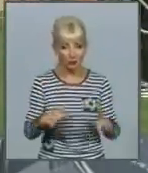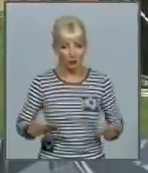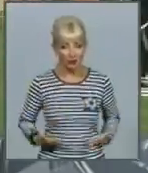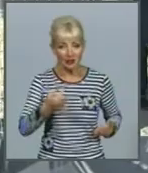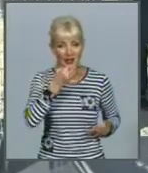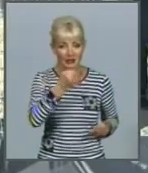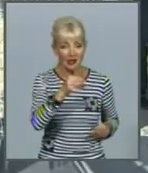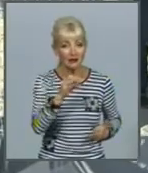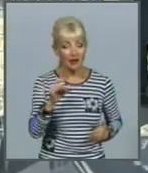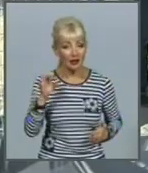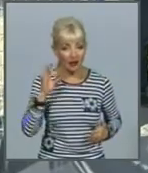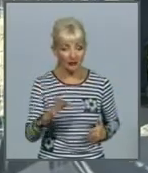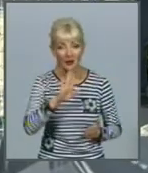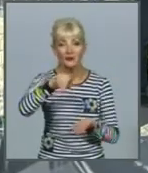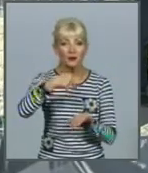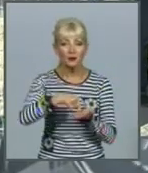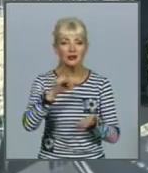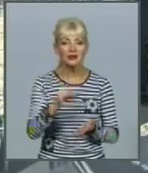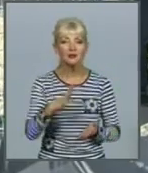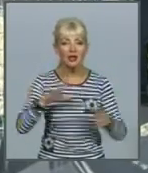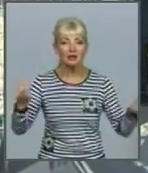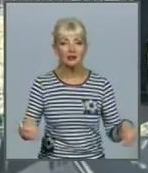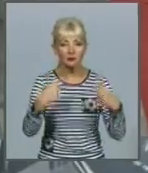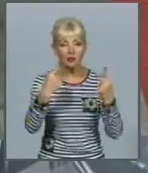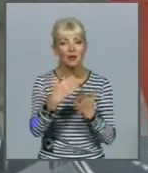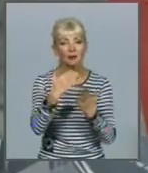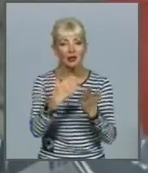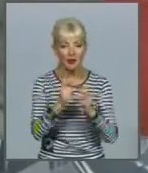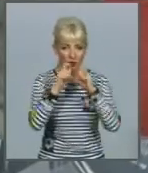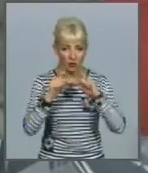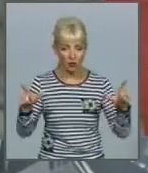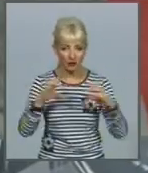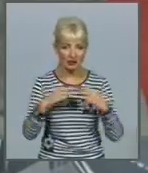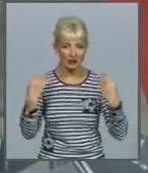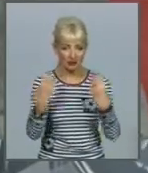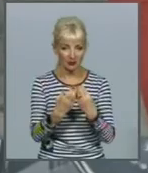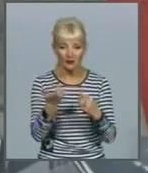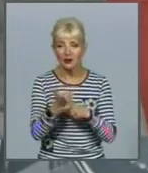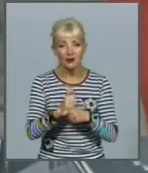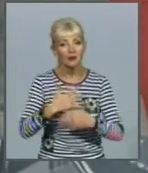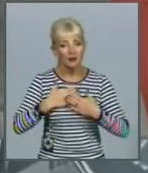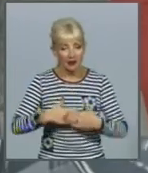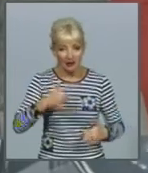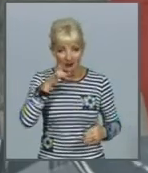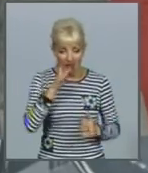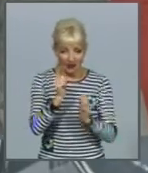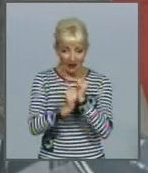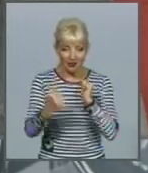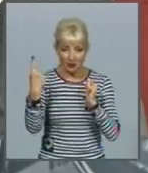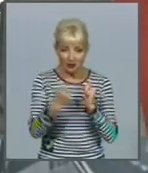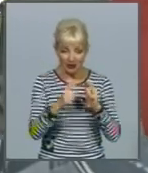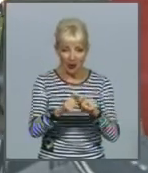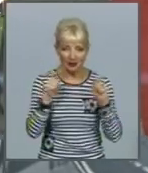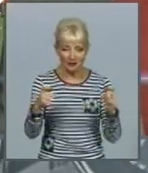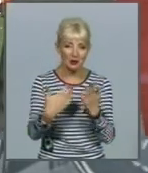у місті і була створена програма «Шкільний стадіон». Дуже приємно, коли кожну неділю відкриваєш новий стадіон.